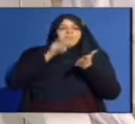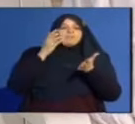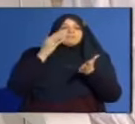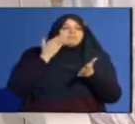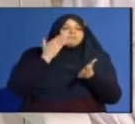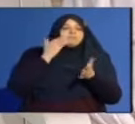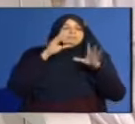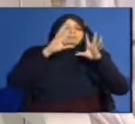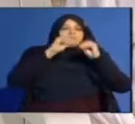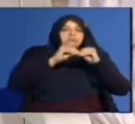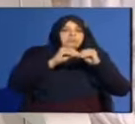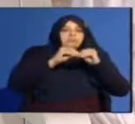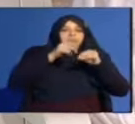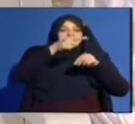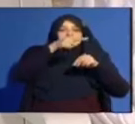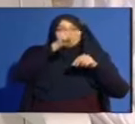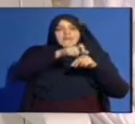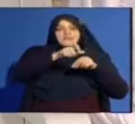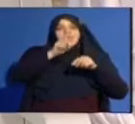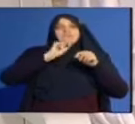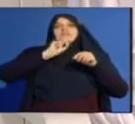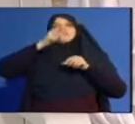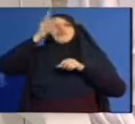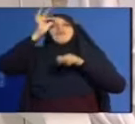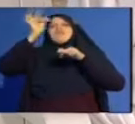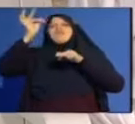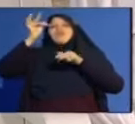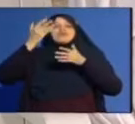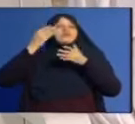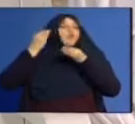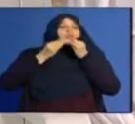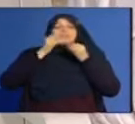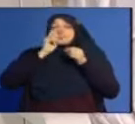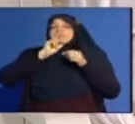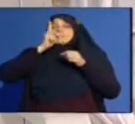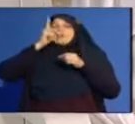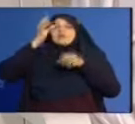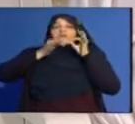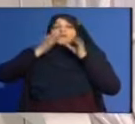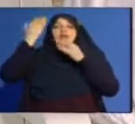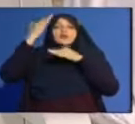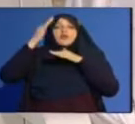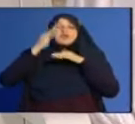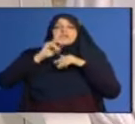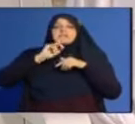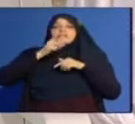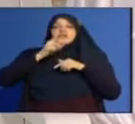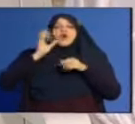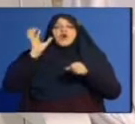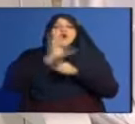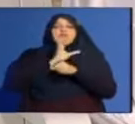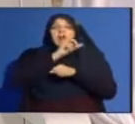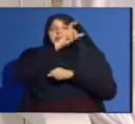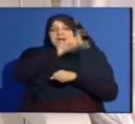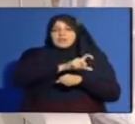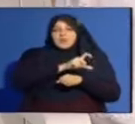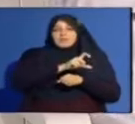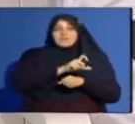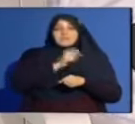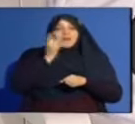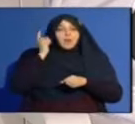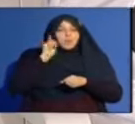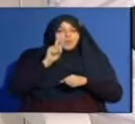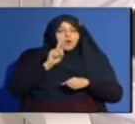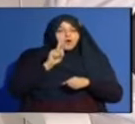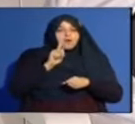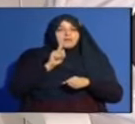يعني موطن المنفذ عليه. نعم. هذه هي المحكمة المختصة هذه هي الجهة المختصة